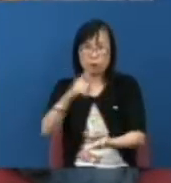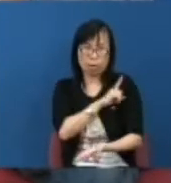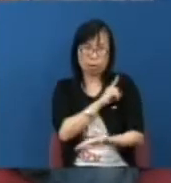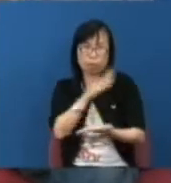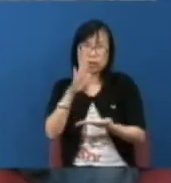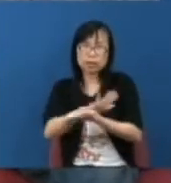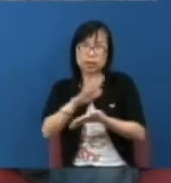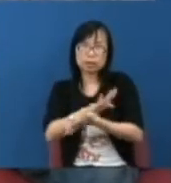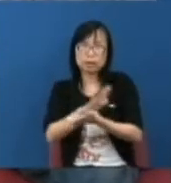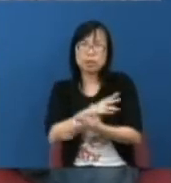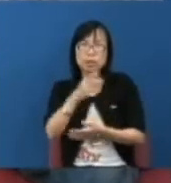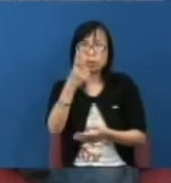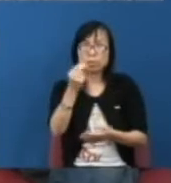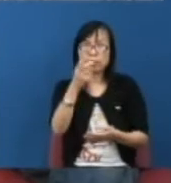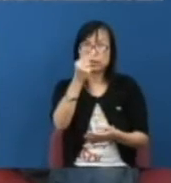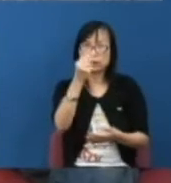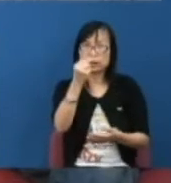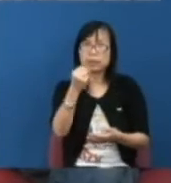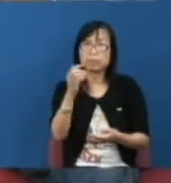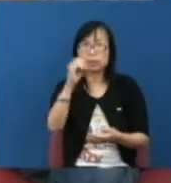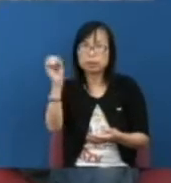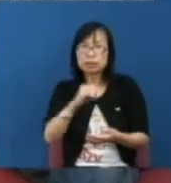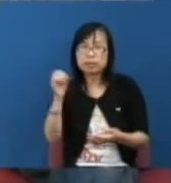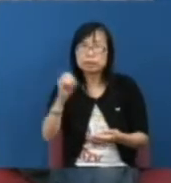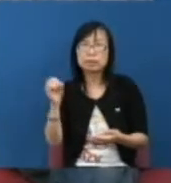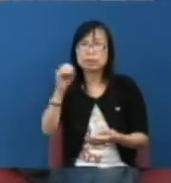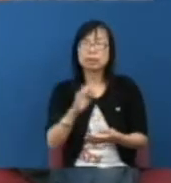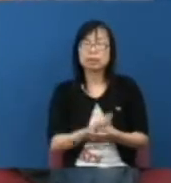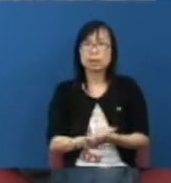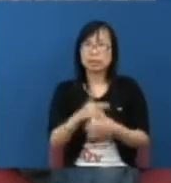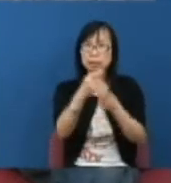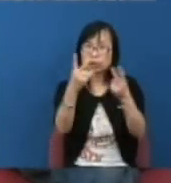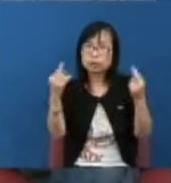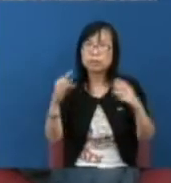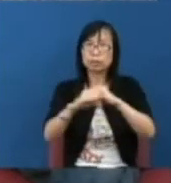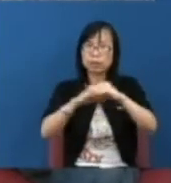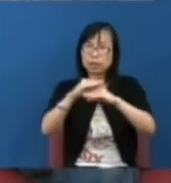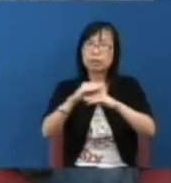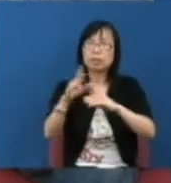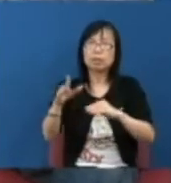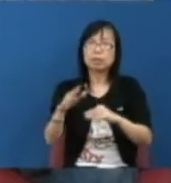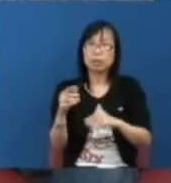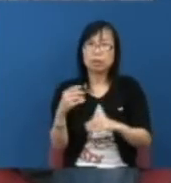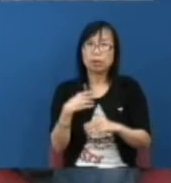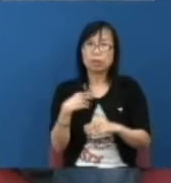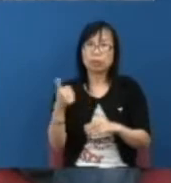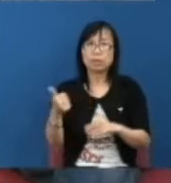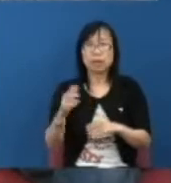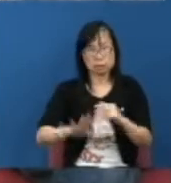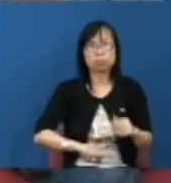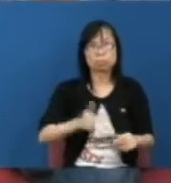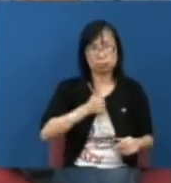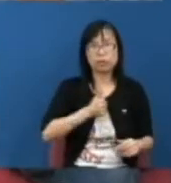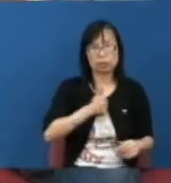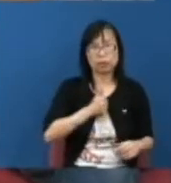係，你如果遇到百分之十嘅 percent 咧，係愛嚟去有呢個 green 嘅 application concern 咧，其實都 more than enough 嘅。 係咯， 真係